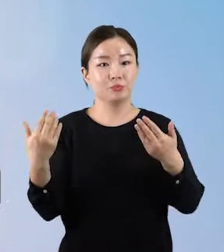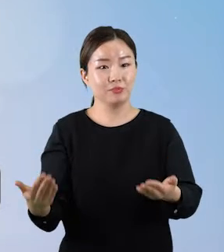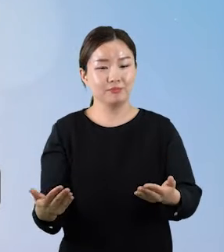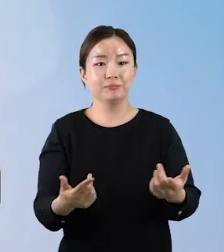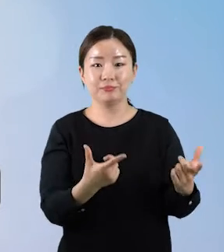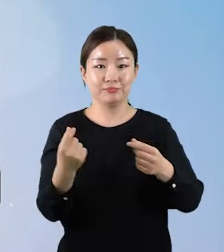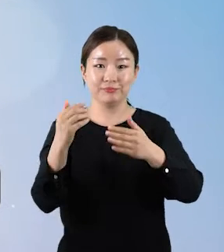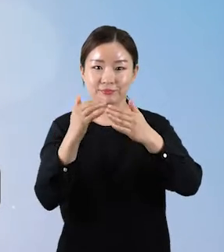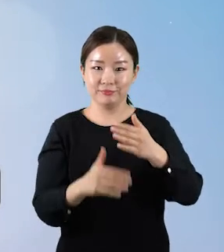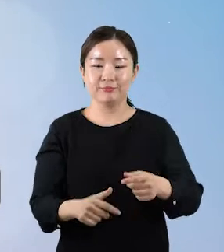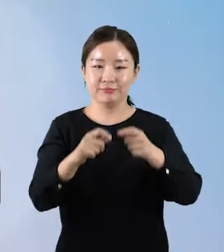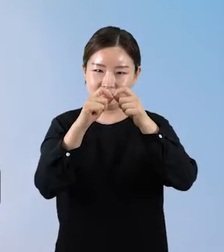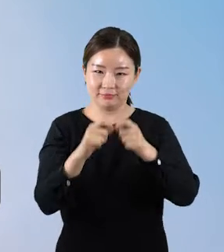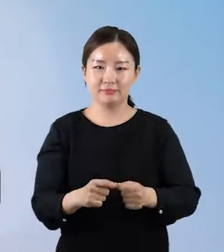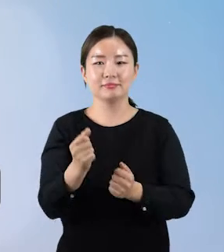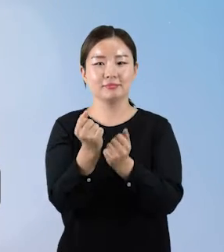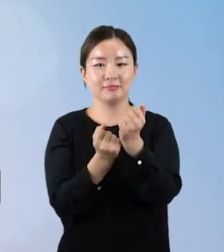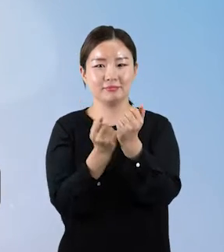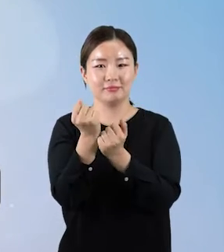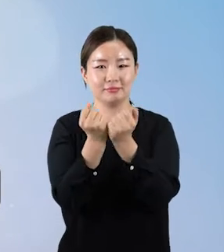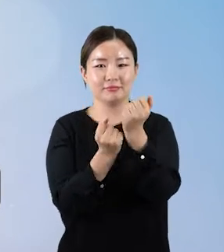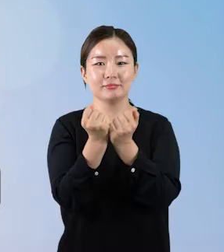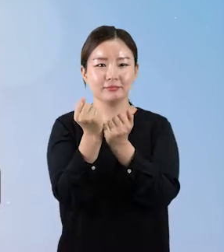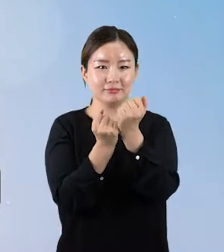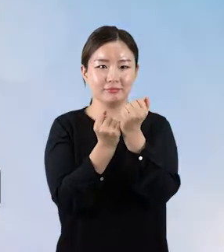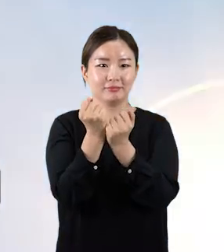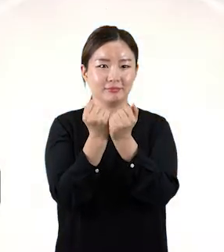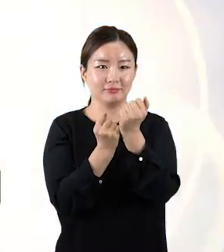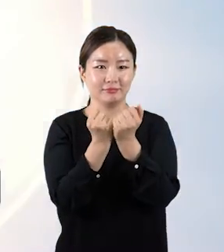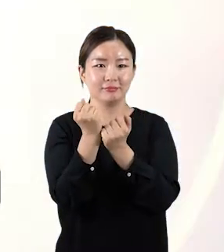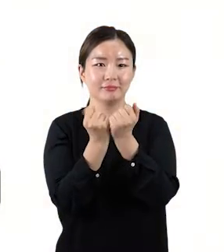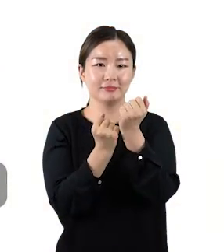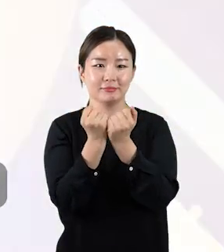및 휴가 등 공통사항에 대해서 자세히 설명드리겠습니다.